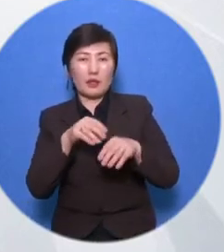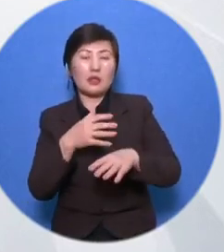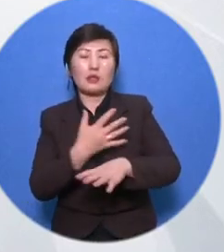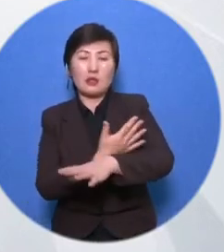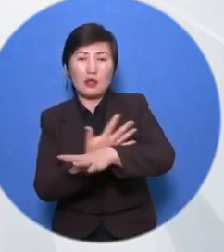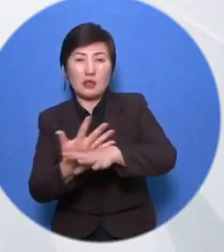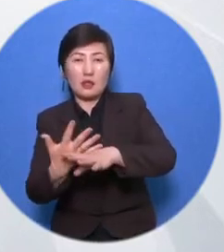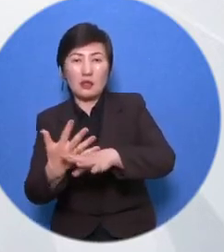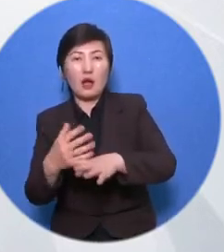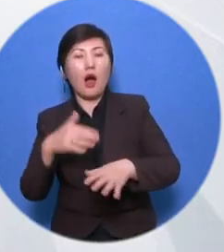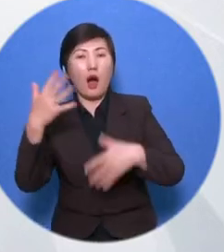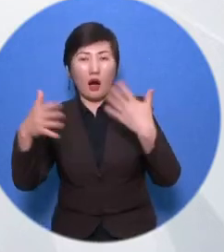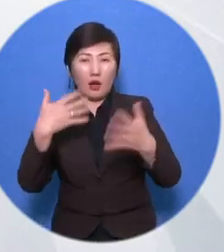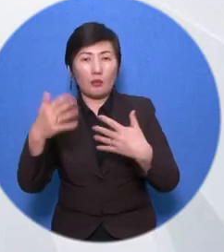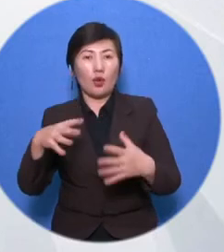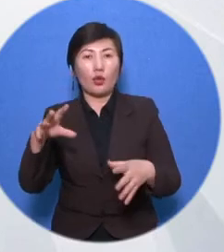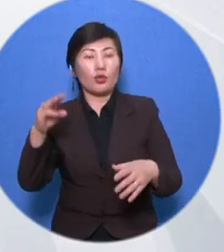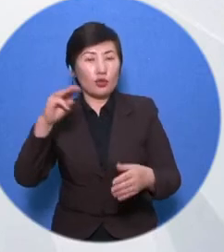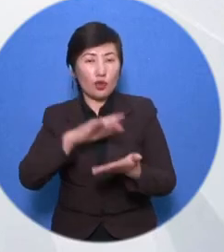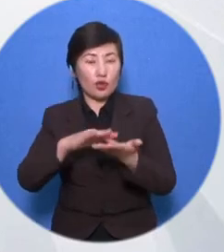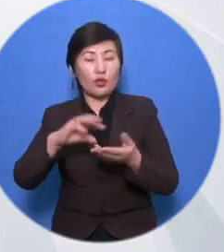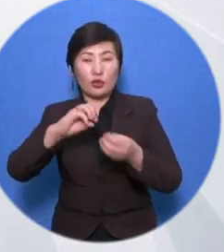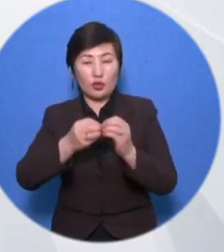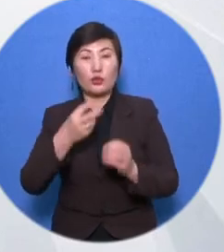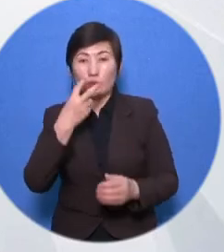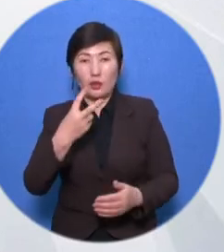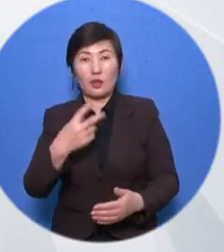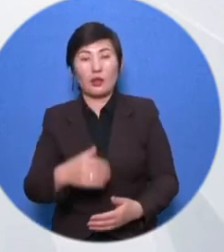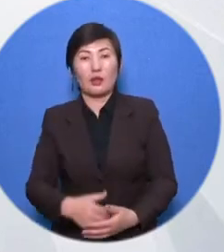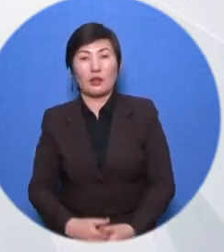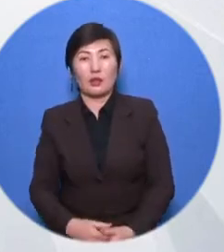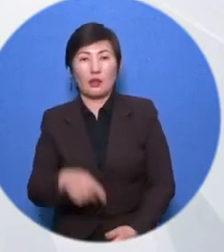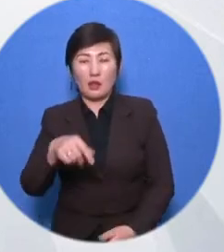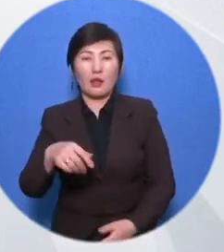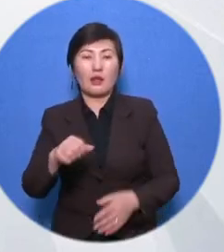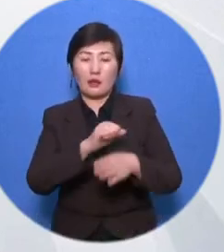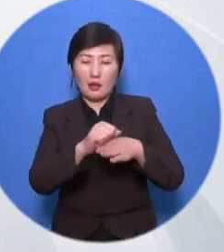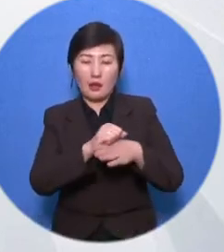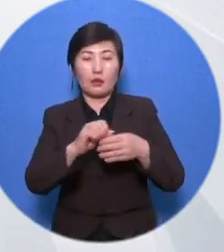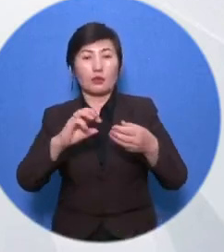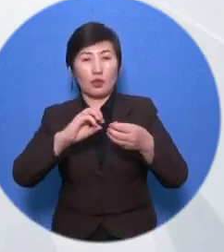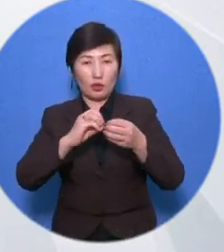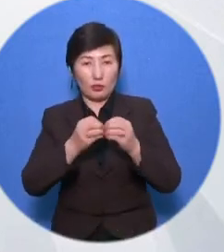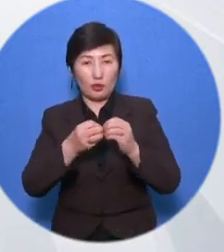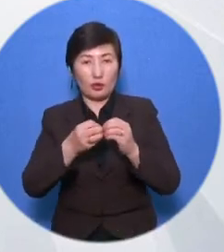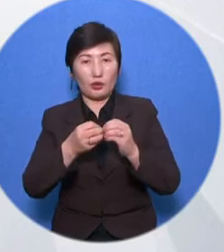багасгах талаар тооцоолол хийж үзээрэй. За энэ даалгавартай холбогдуулаад